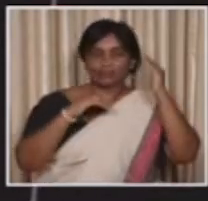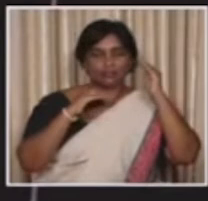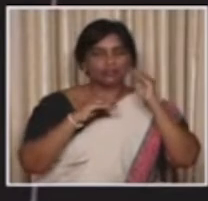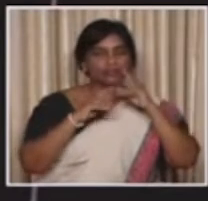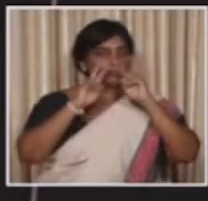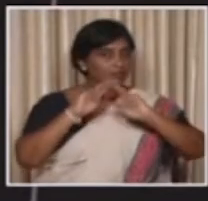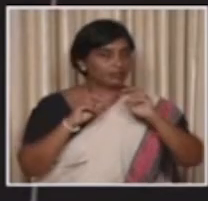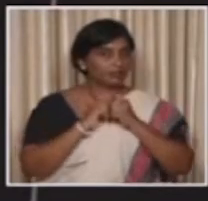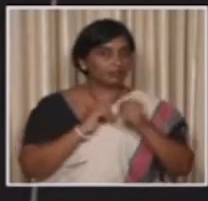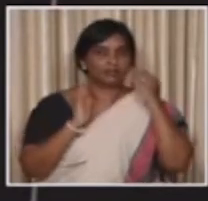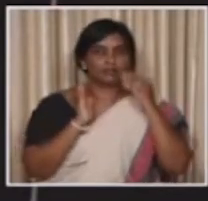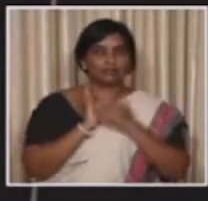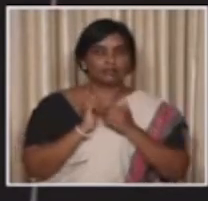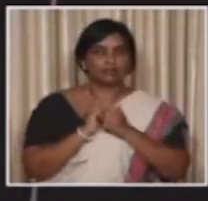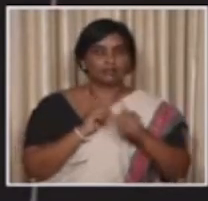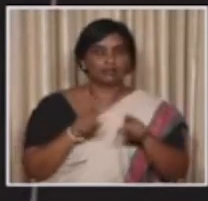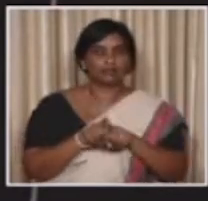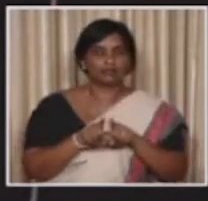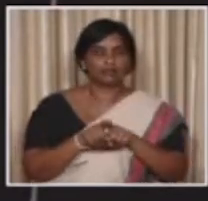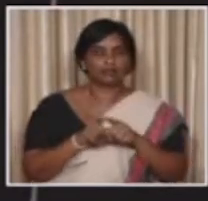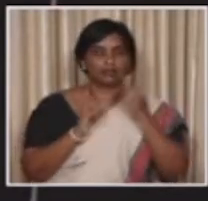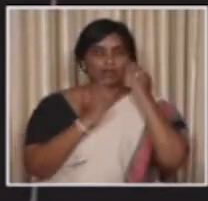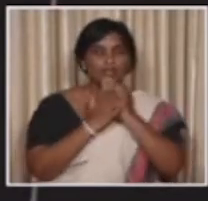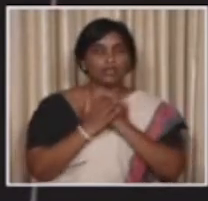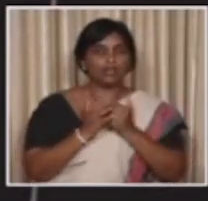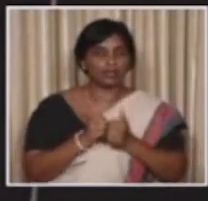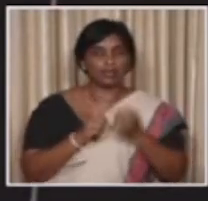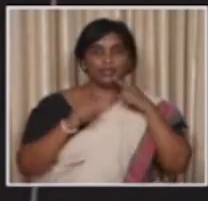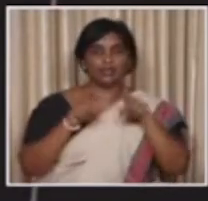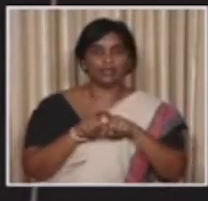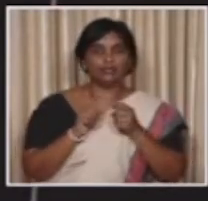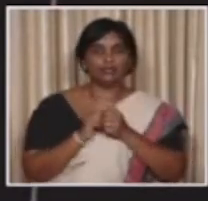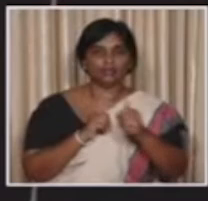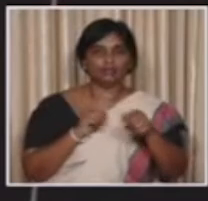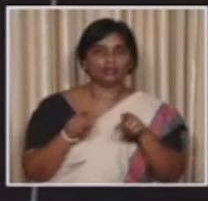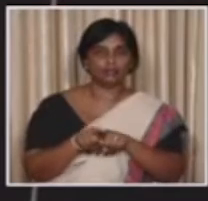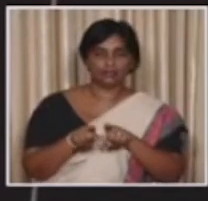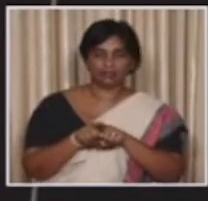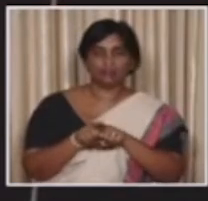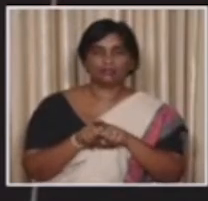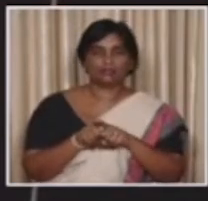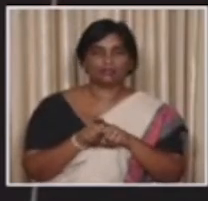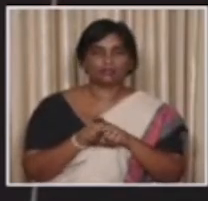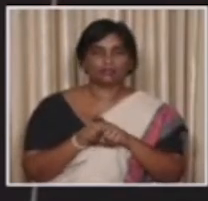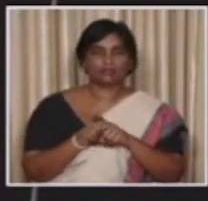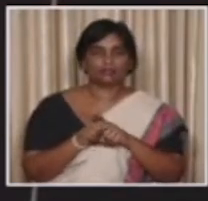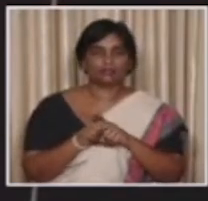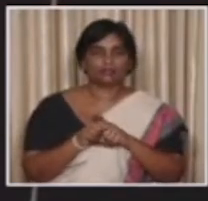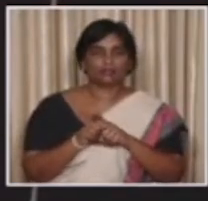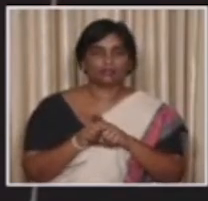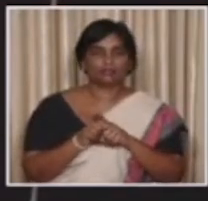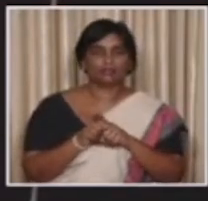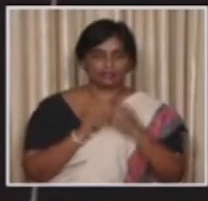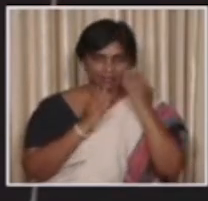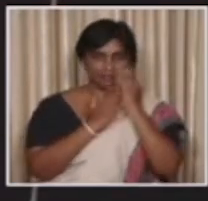රිසර්ච් යුනිට් එකක් තියෙනවා පාර්ලිමේන්තුවේ කොංග්‍රස් එකේ. එතන විතරක් සේවයට විතරක් ඉන්නවා 630ක්. ගර්බන්තුවා තා විනාඩි දෙක කාලෙක ඒ රිසර්ච්